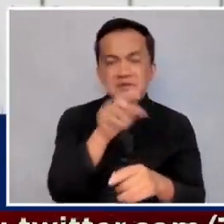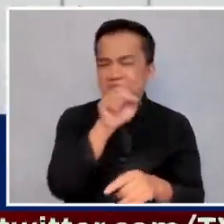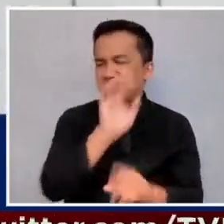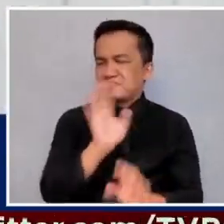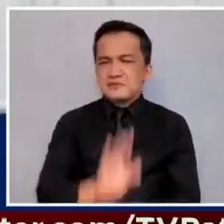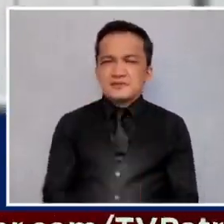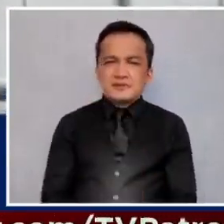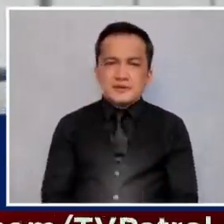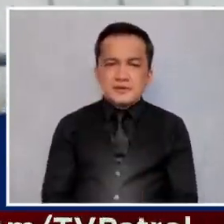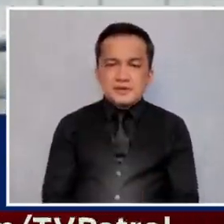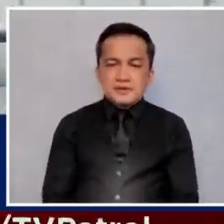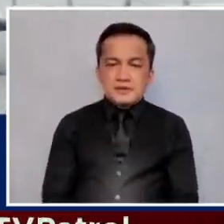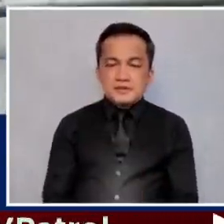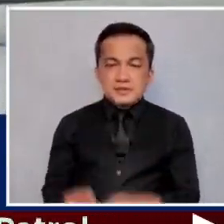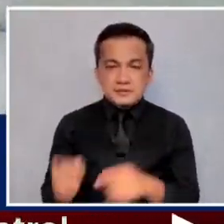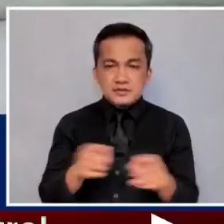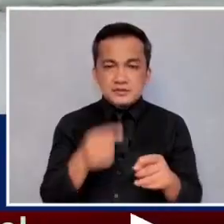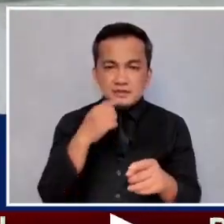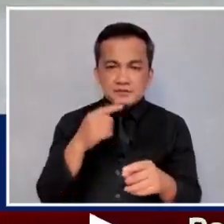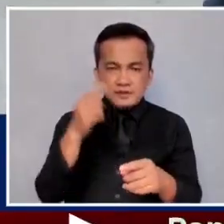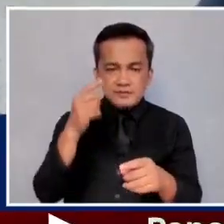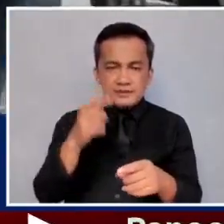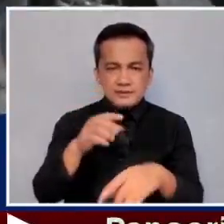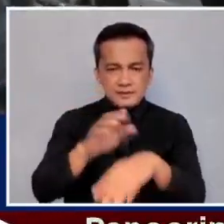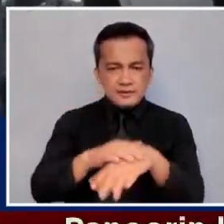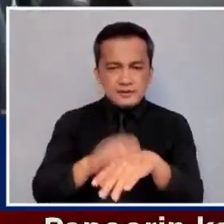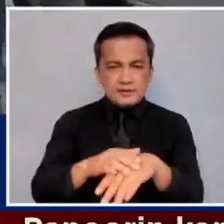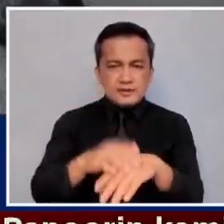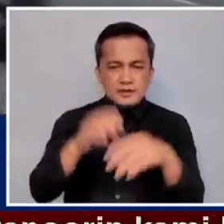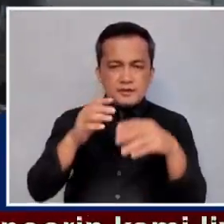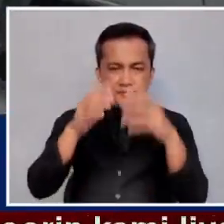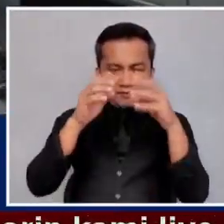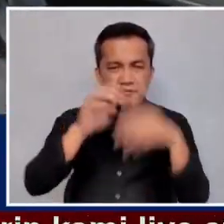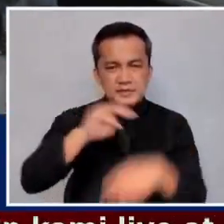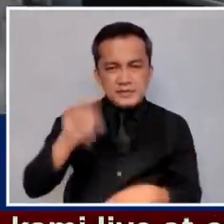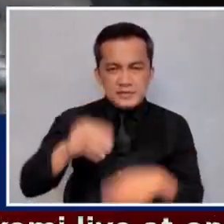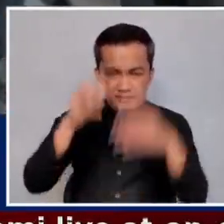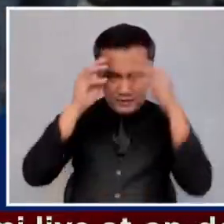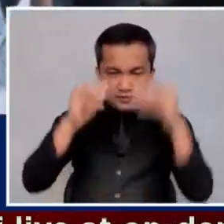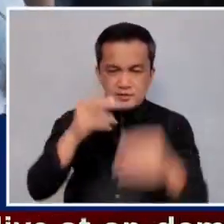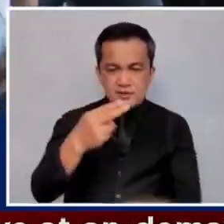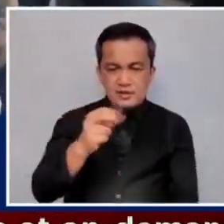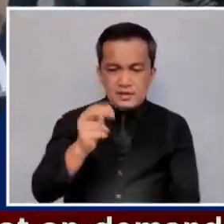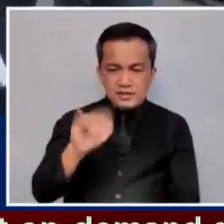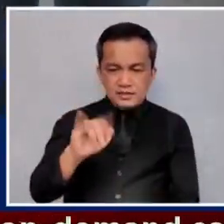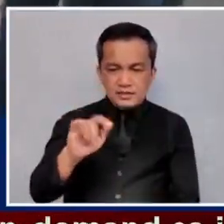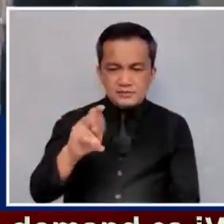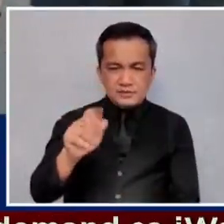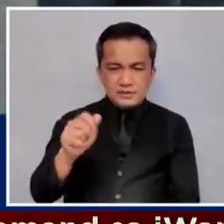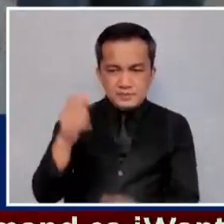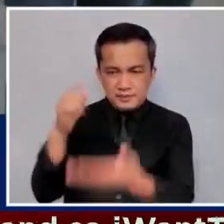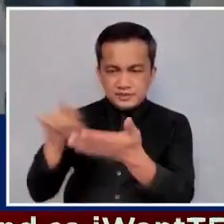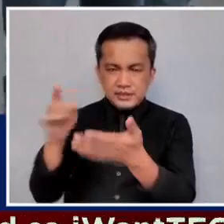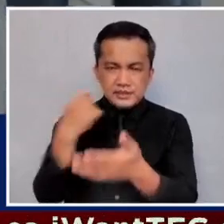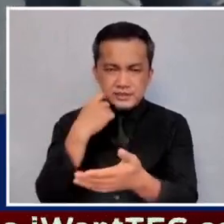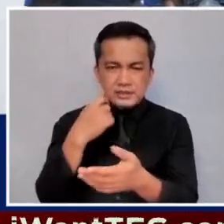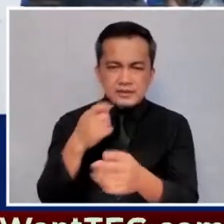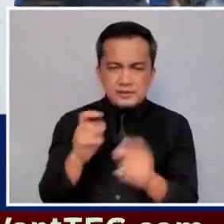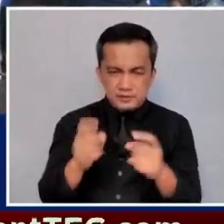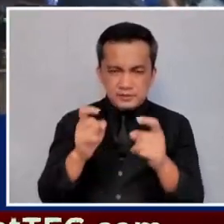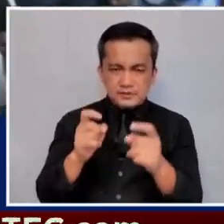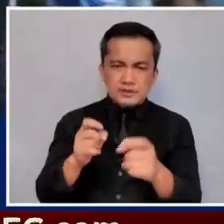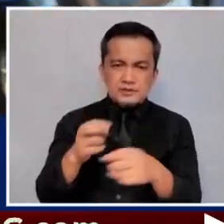Ito rin ang isa sa mga nasita ni Manila Mayor Hani Lacuna sa inspeksyon kanina, kaya ura-uradang ipinarenovate ang